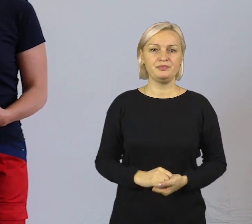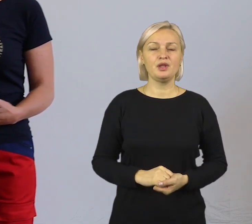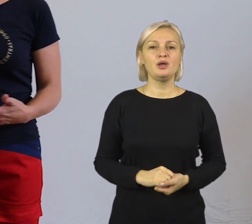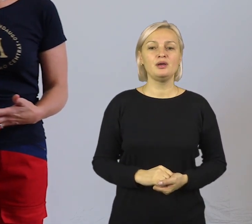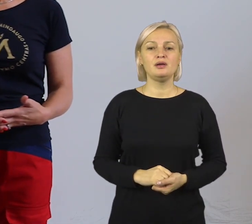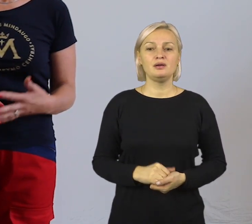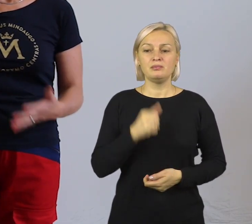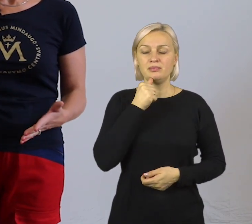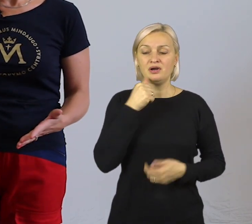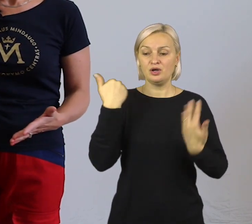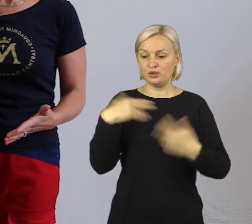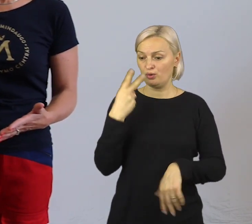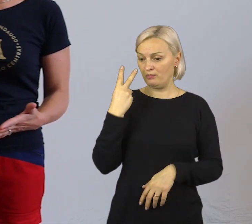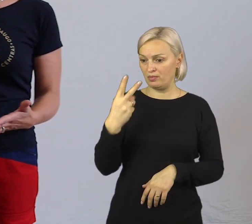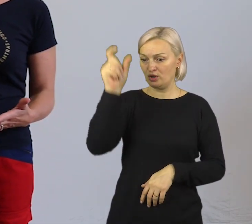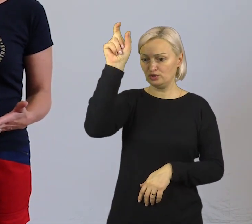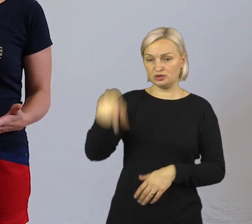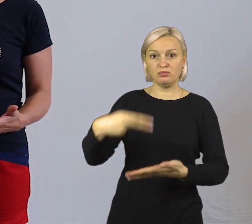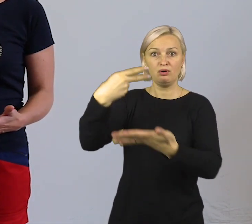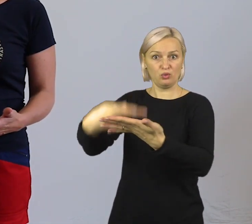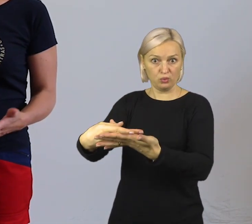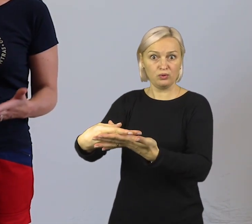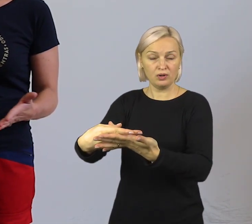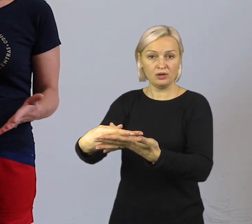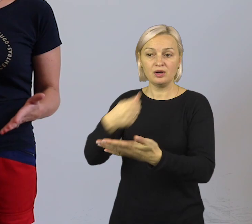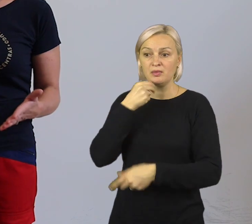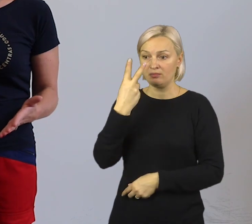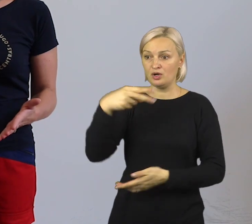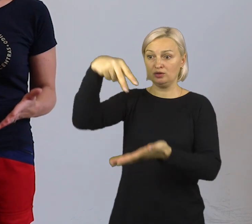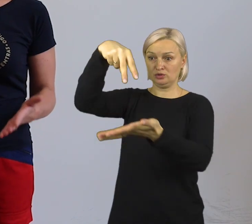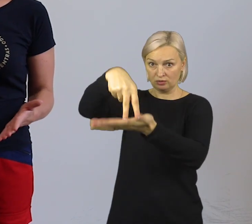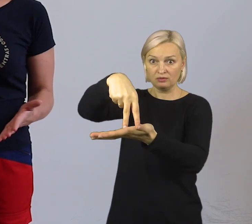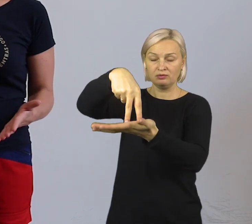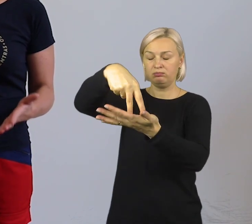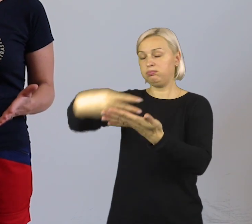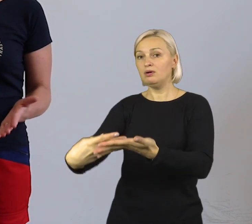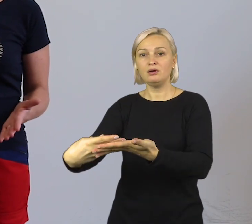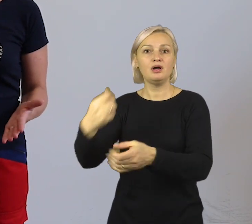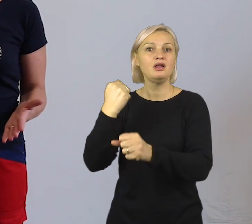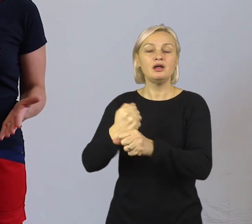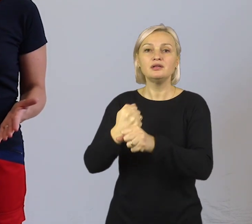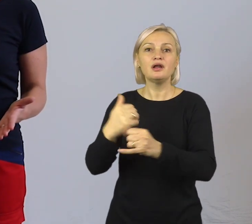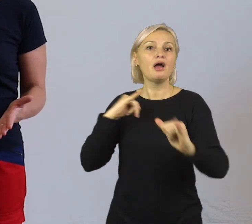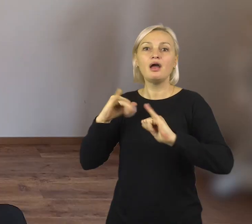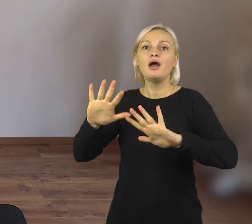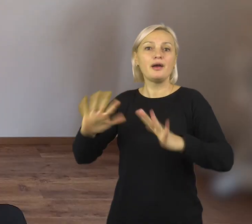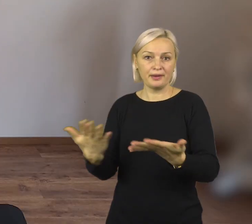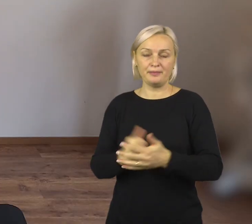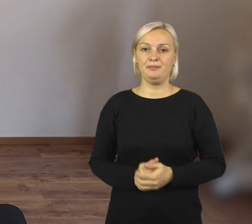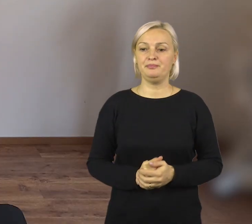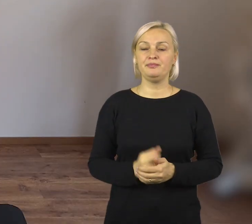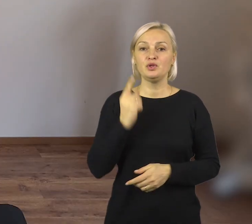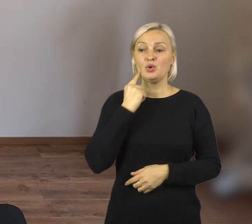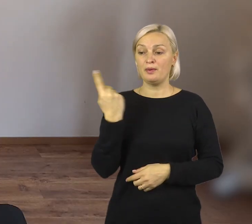daryti, jeigu mes jau radome susmukusį žmogų arba matome, kad žmogus susmuko? Pirmiausia, norint eiti teikti